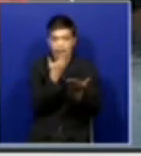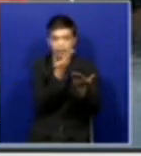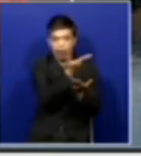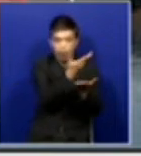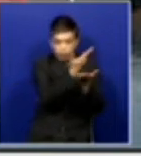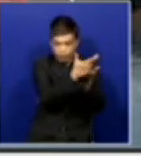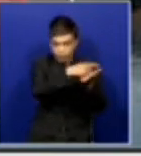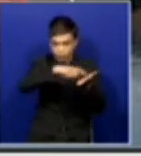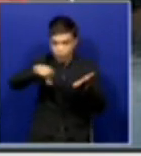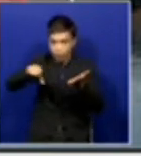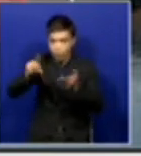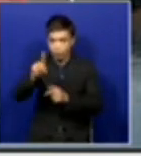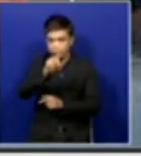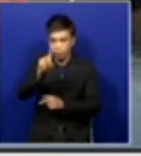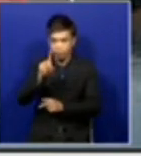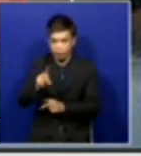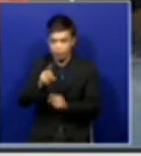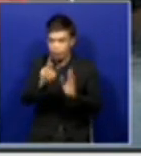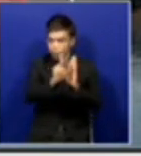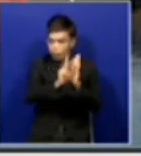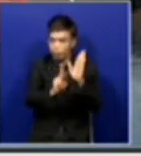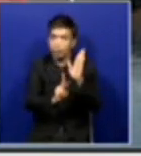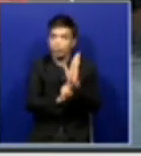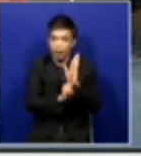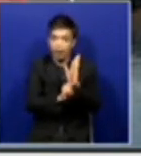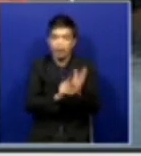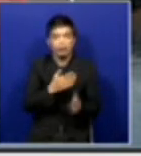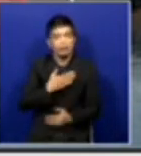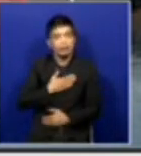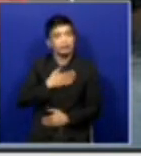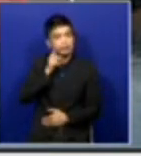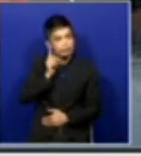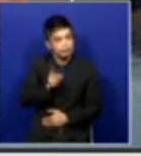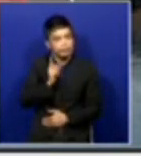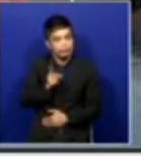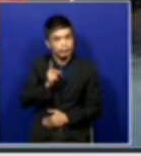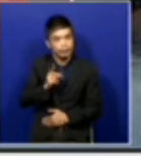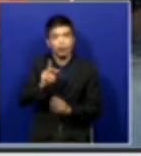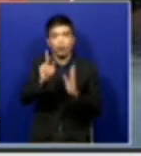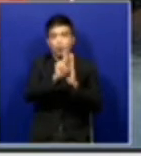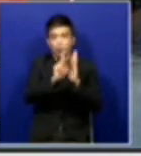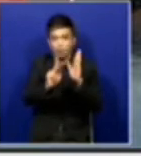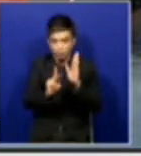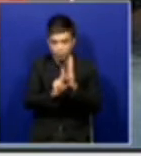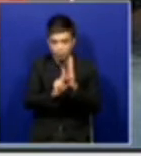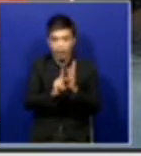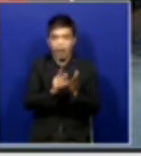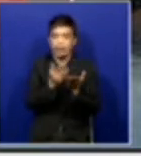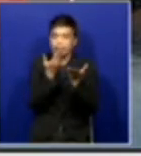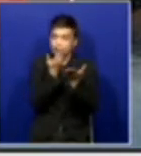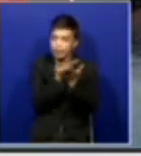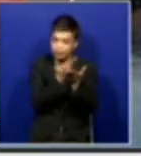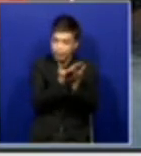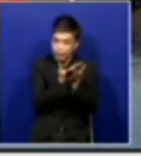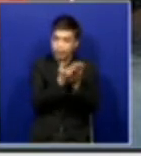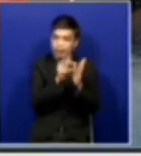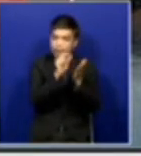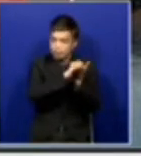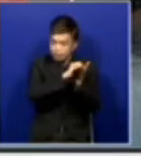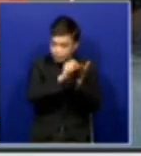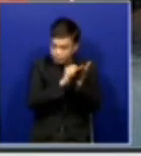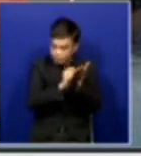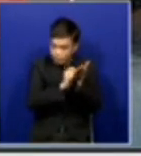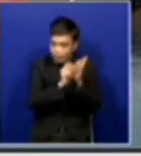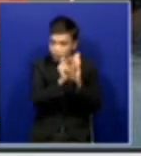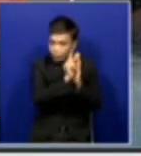มันยังมีข้อสงสัยในเรื่องกฎหมายเพราะปกตินี่กฎหมายงบประมาณเนี่ยเขาเขียนไว้